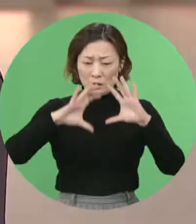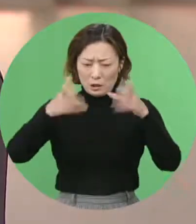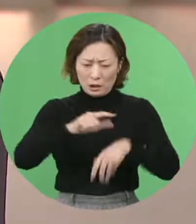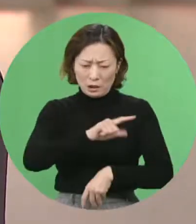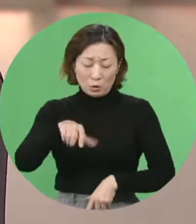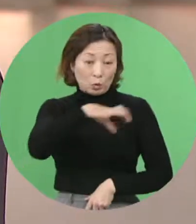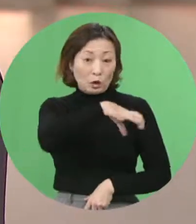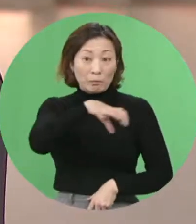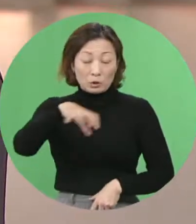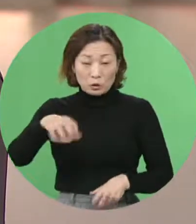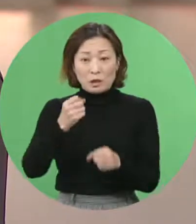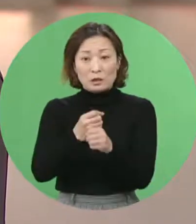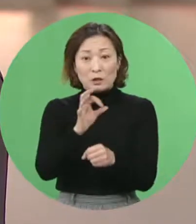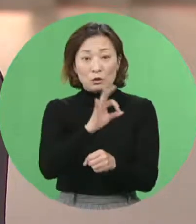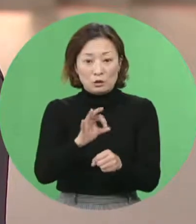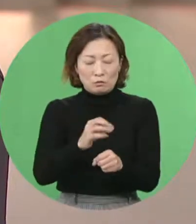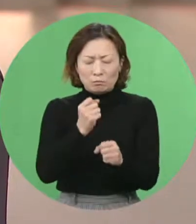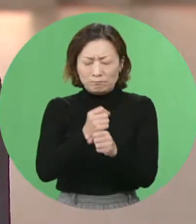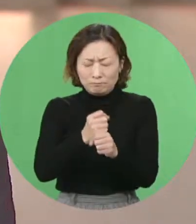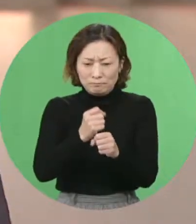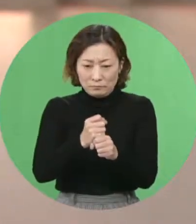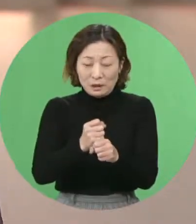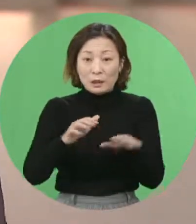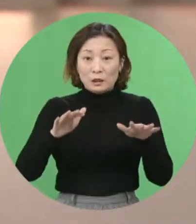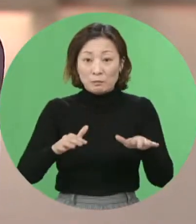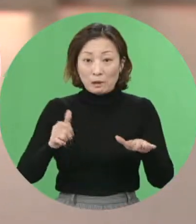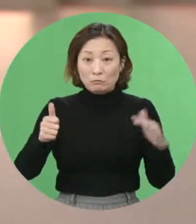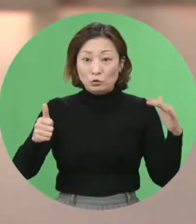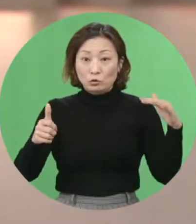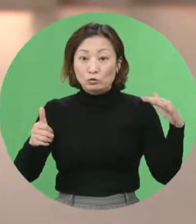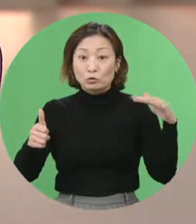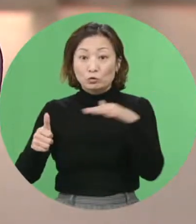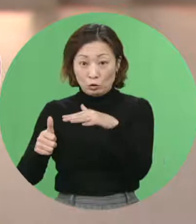作している今注目のアーティスト。